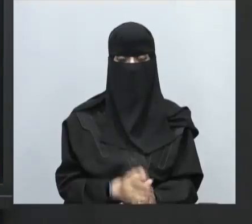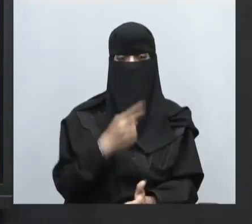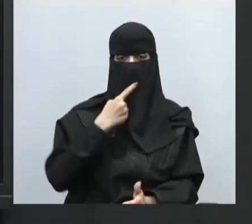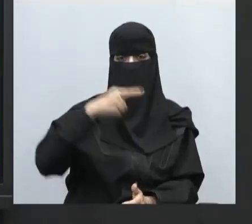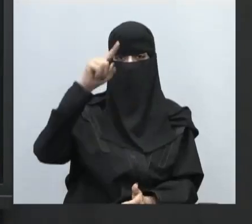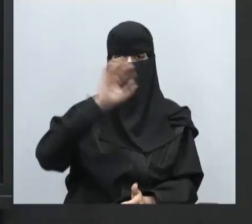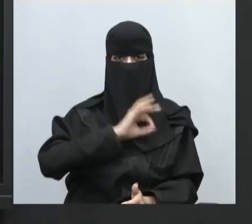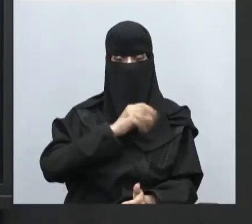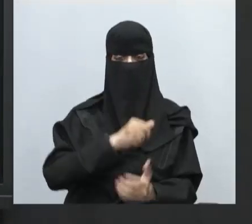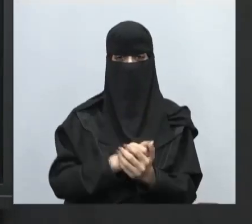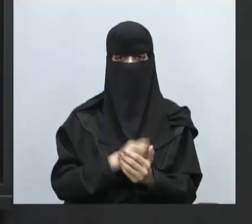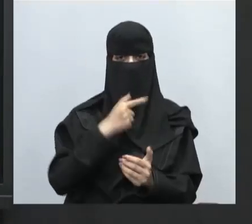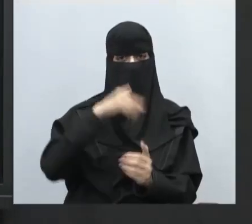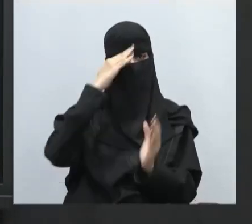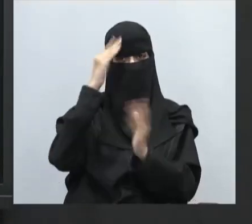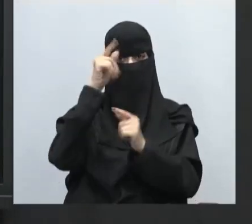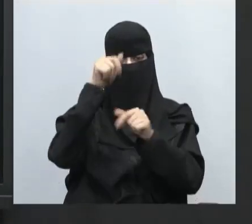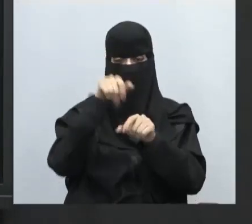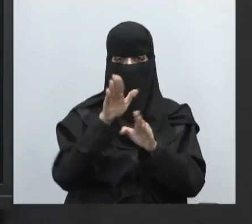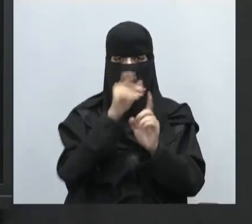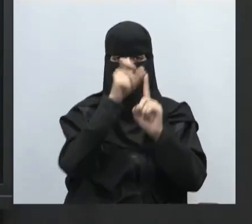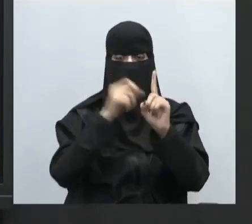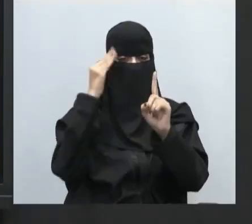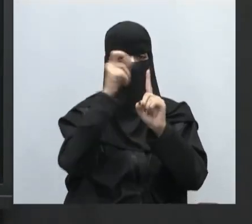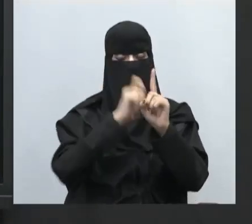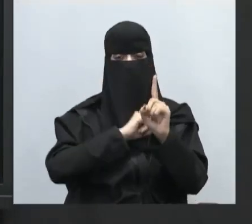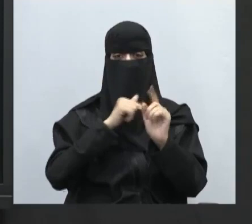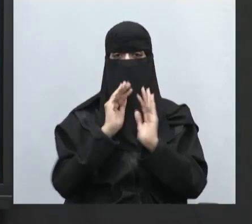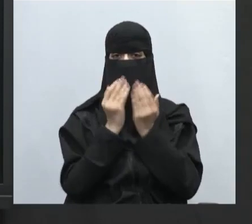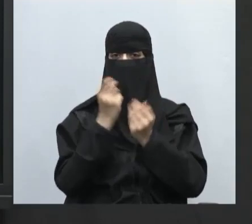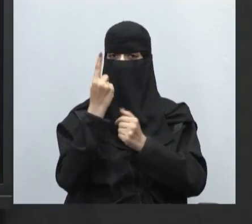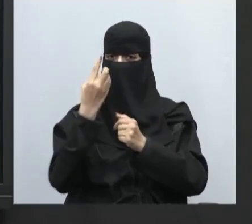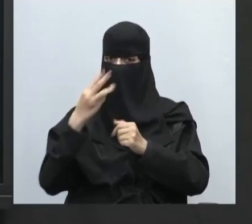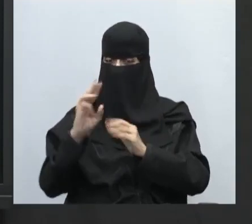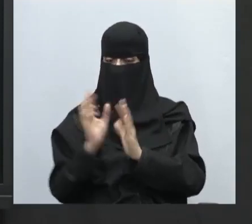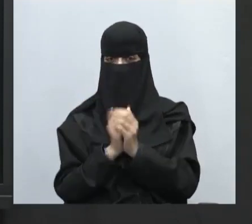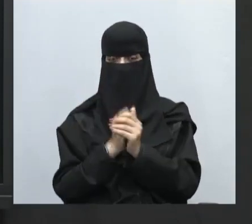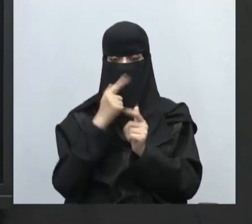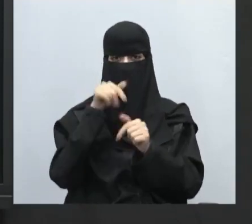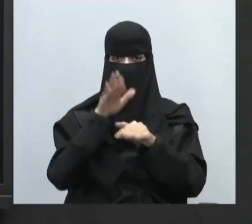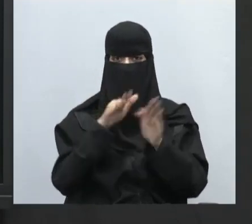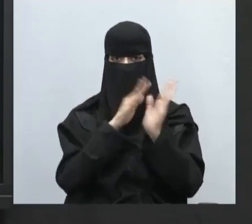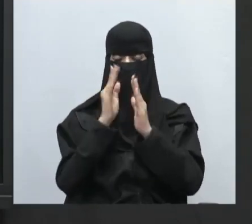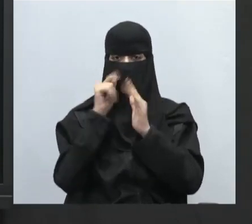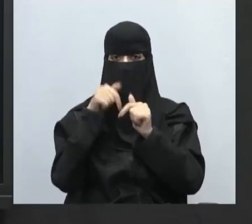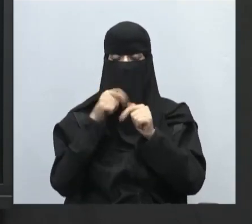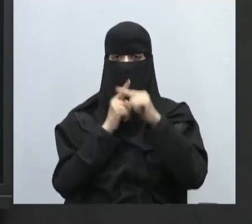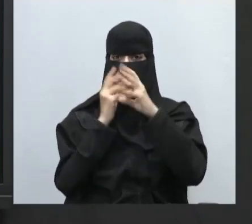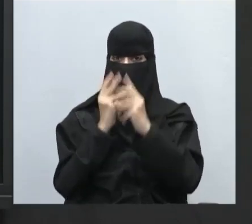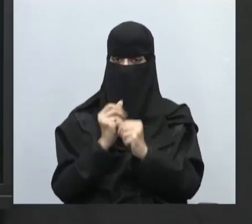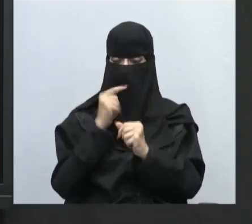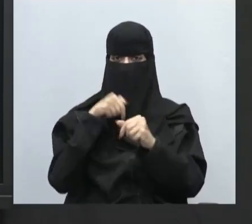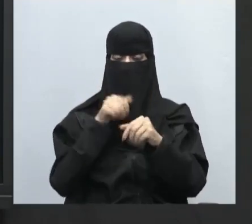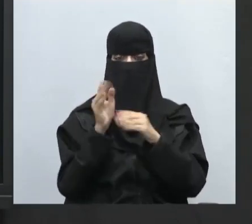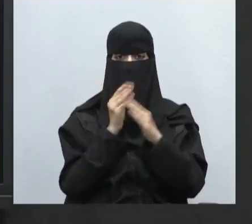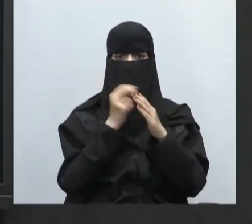بسم الله الرحمن الرحيم اهلا وسهلا بكم طلاب وطالبات الصف الاول متوسط في ماده الرياضيات